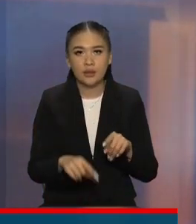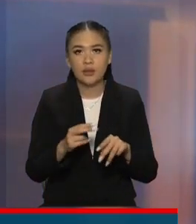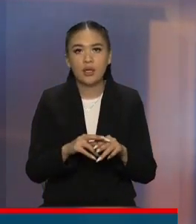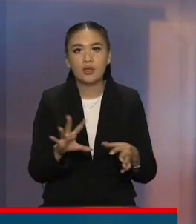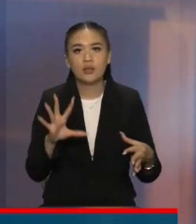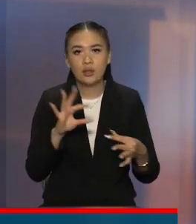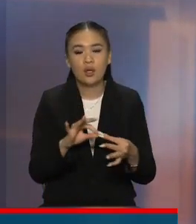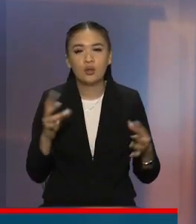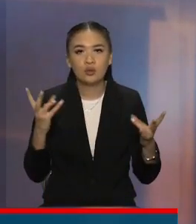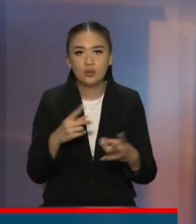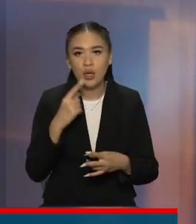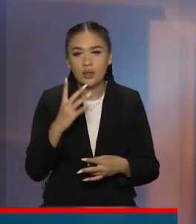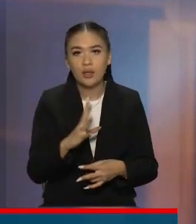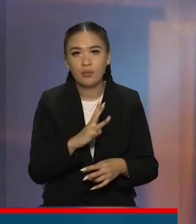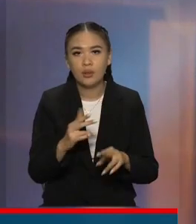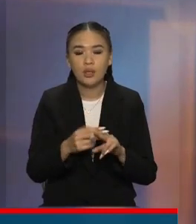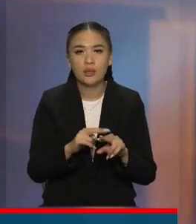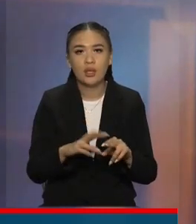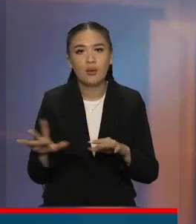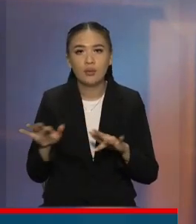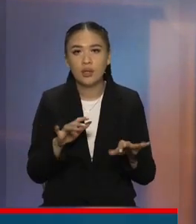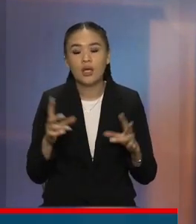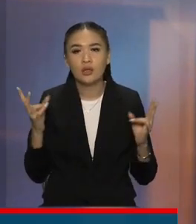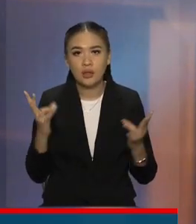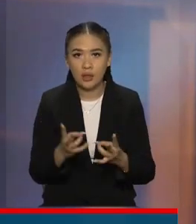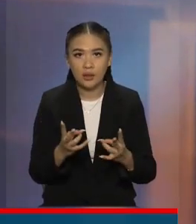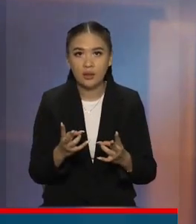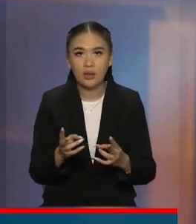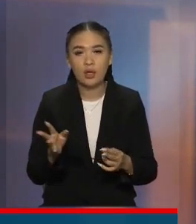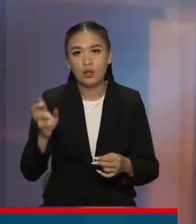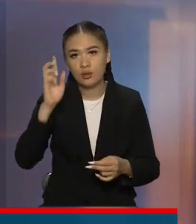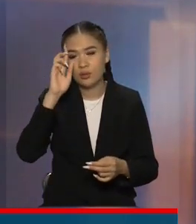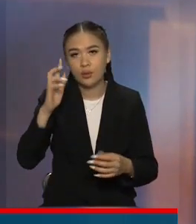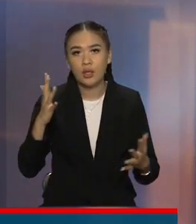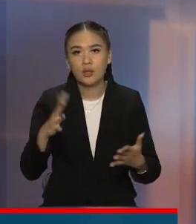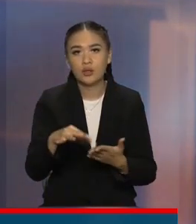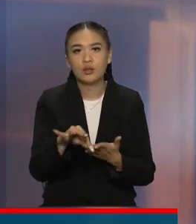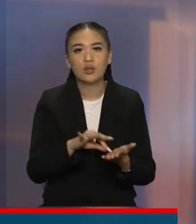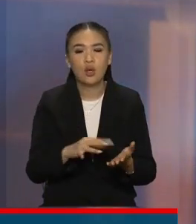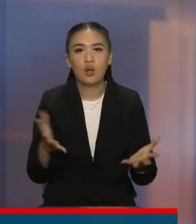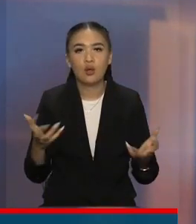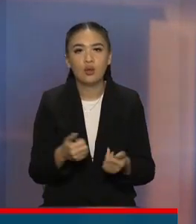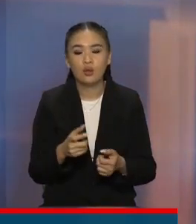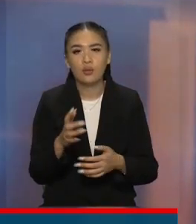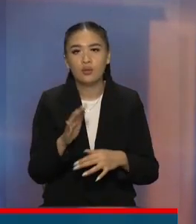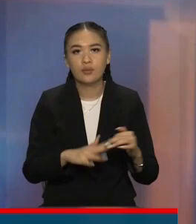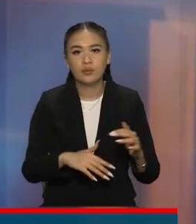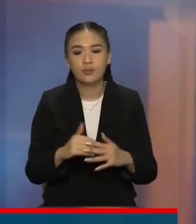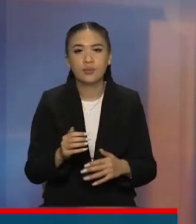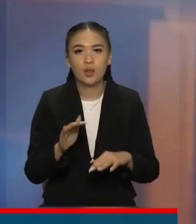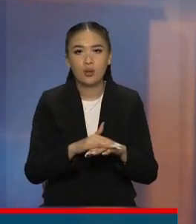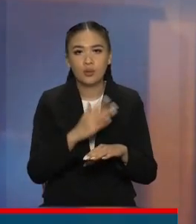іске кірісу керек дегенді айтты. Ал біздің кәсіпкерлер бұған дайын ба? Үкімет қандай шұғыл шараларды қолға алу керек? Кешір,